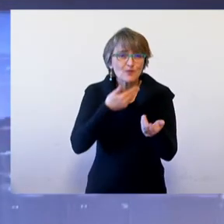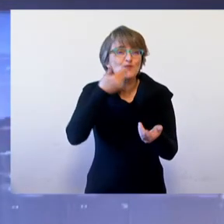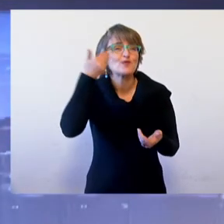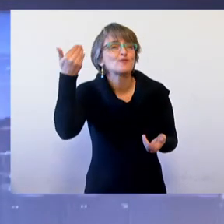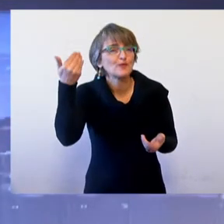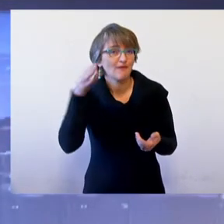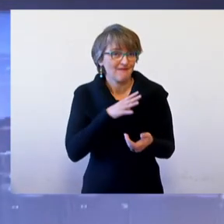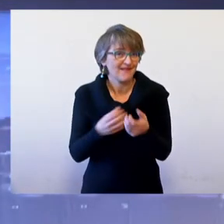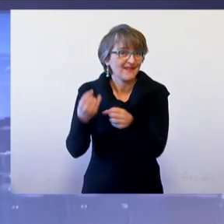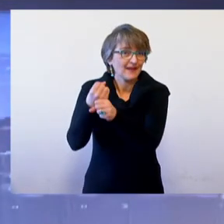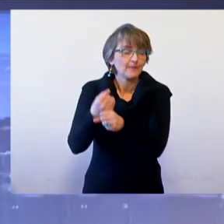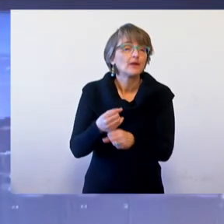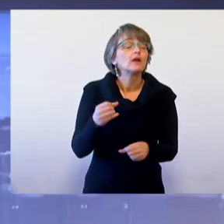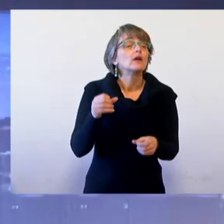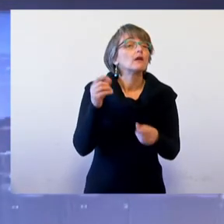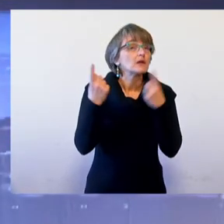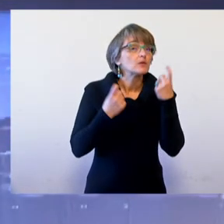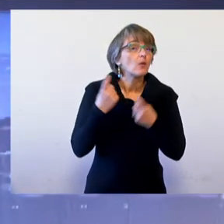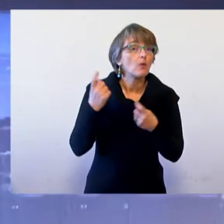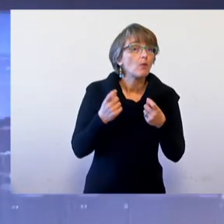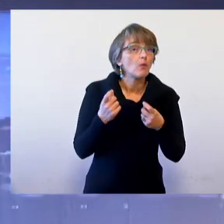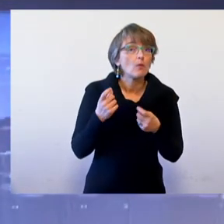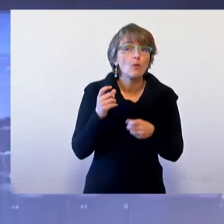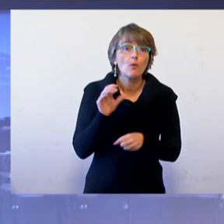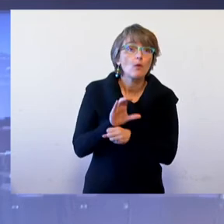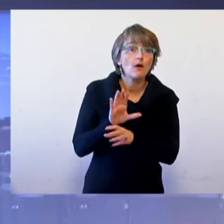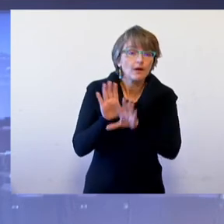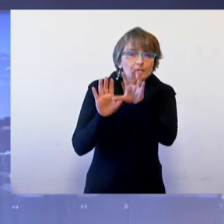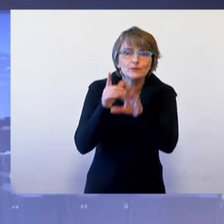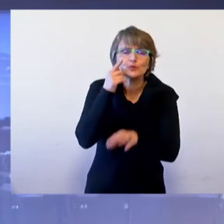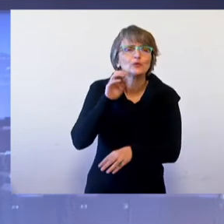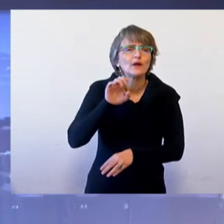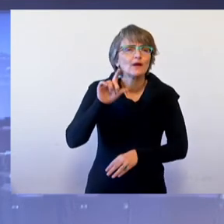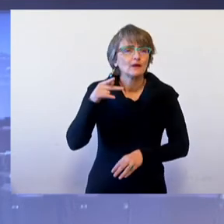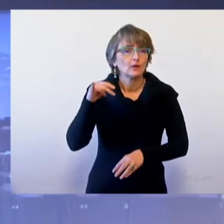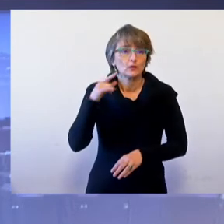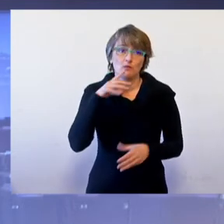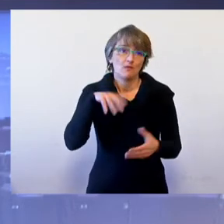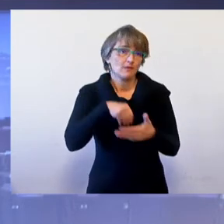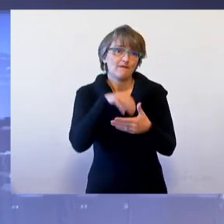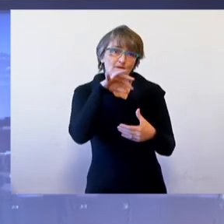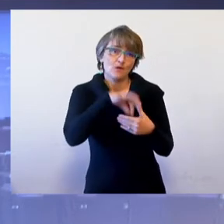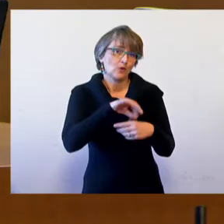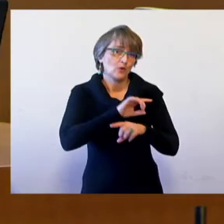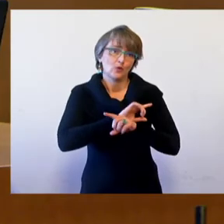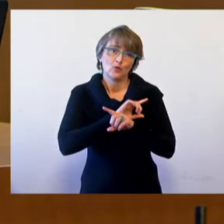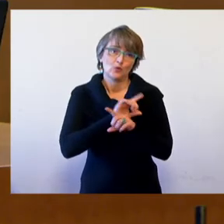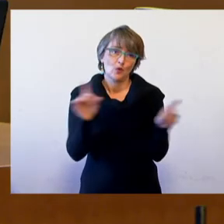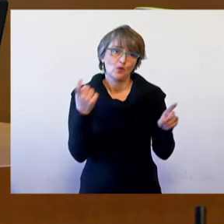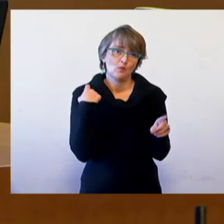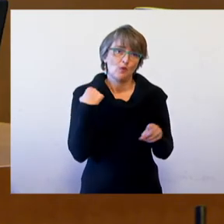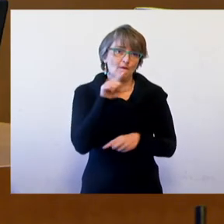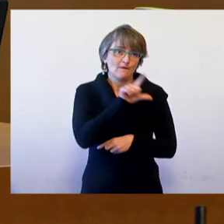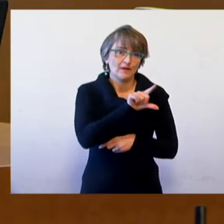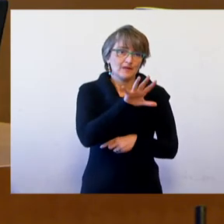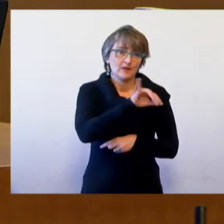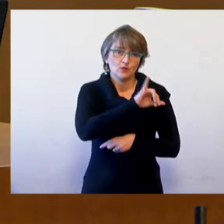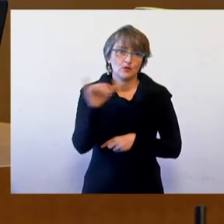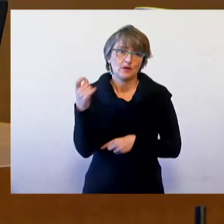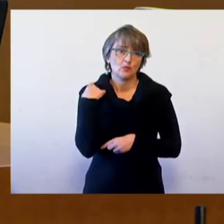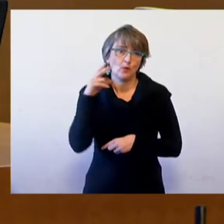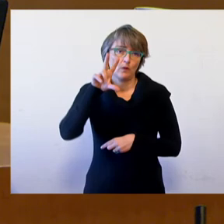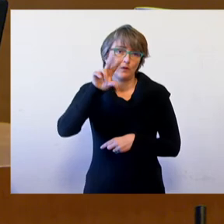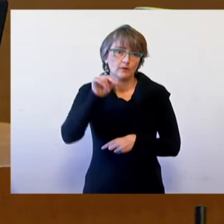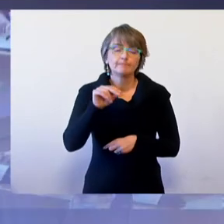contre? Monsieur El-Khandoussi. Merci. Simplement pour vous dire que je ne prendrai pas part au vote de l'affaire 25 à l'affaire 30.